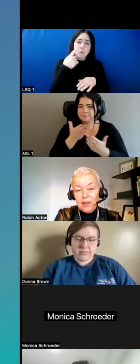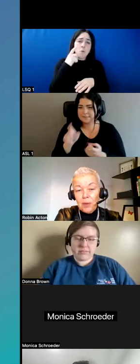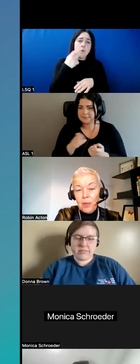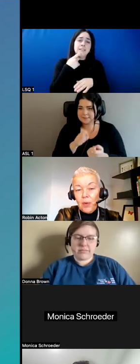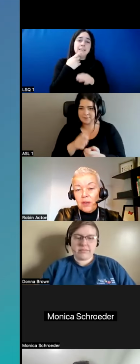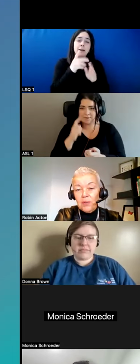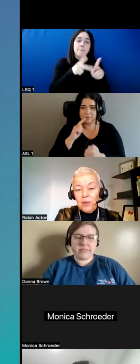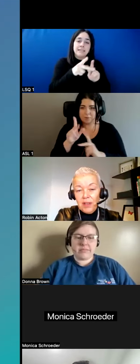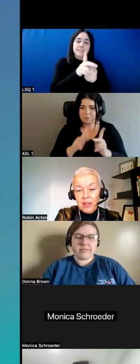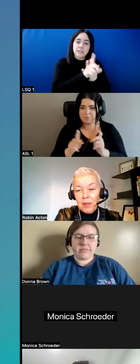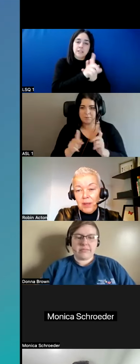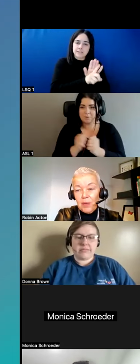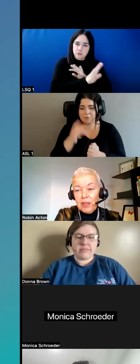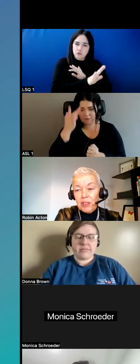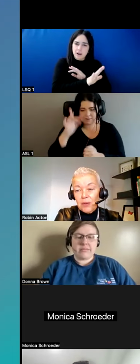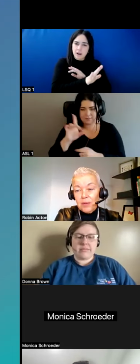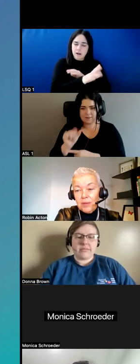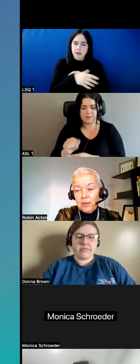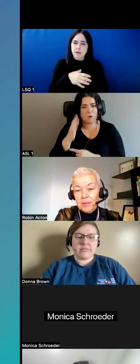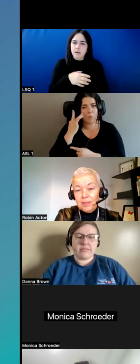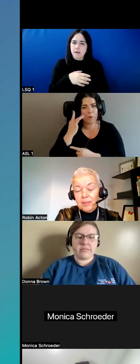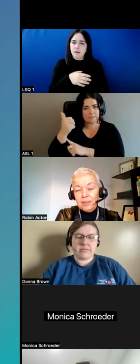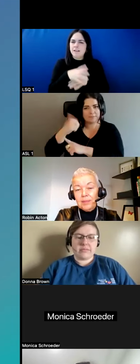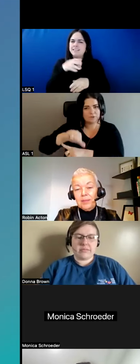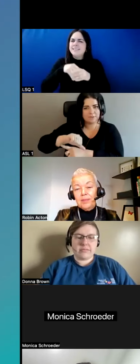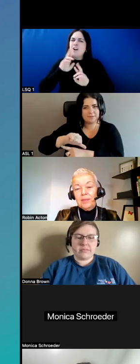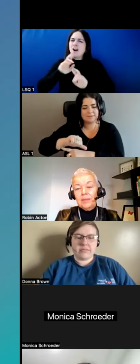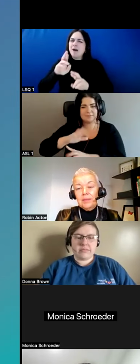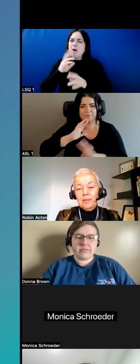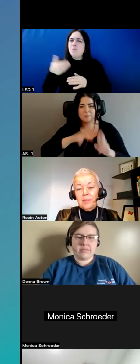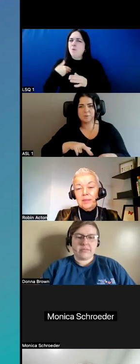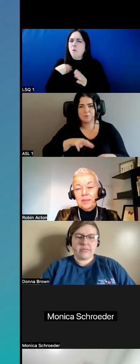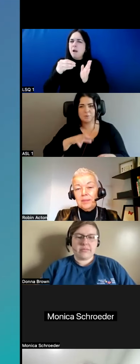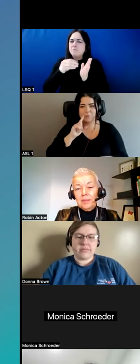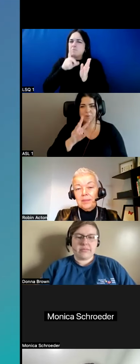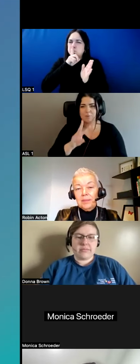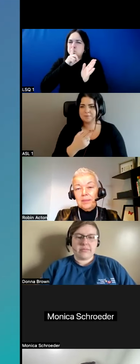déficience intellectuelle ont été rejetées du rapport par l'OMS?